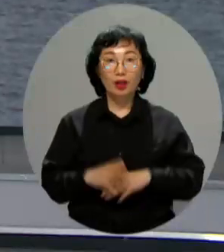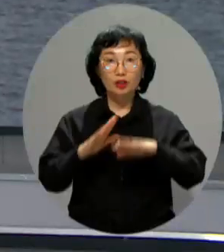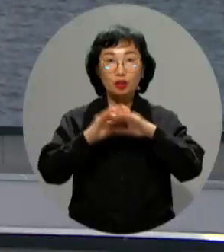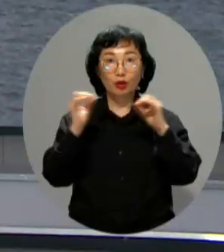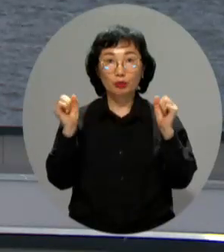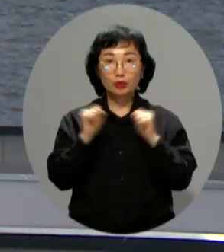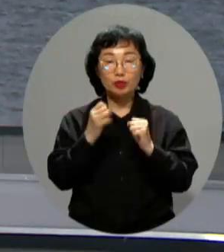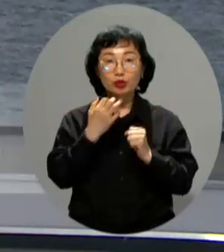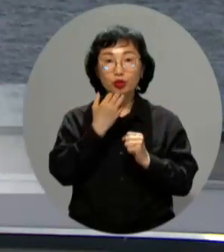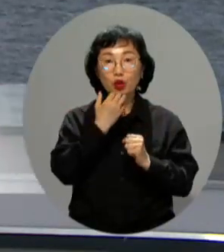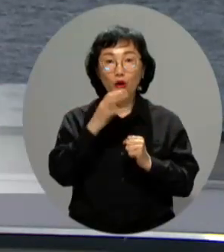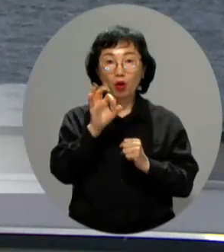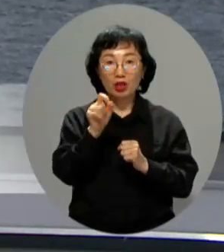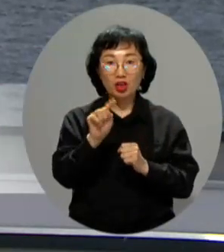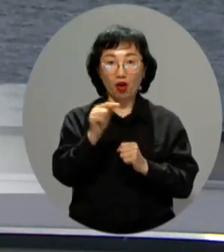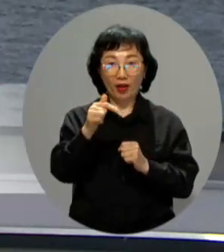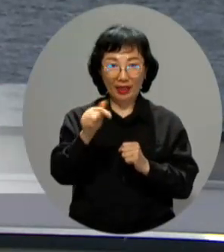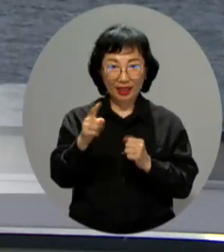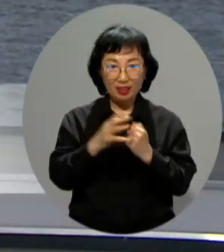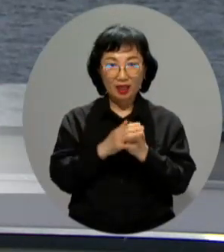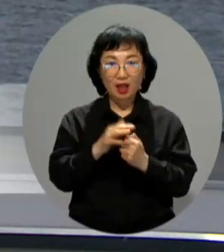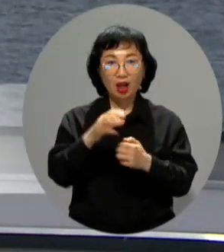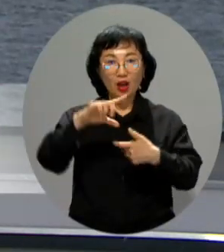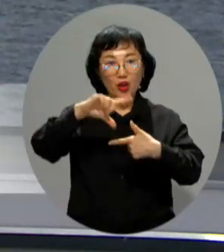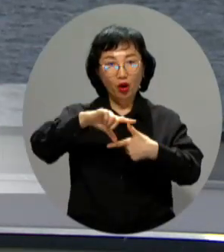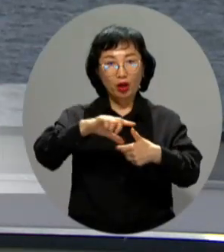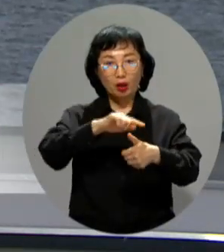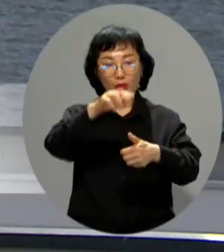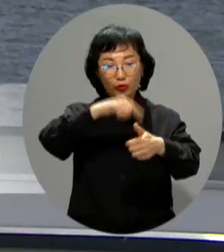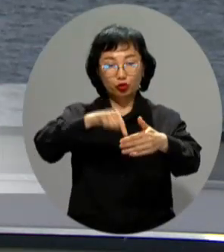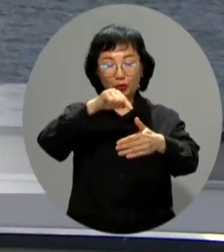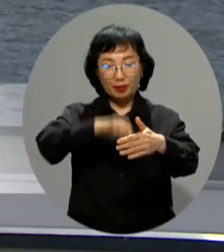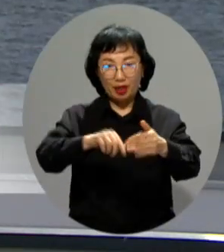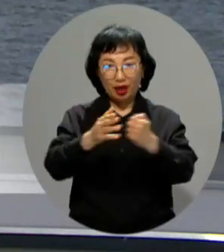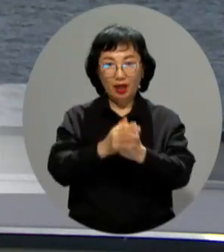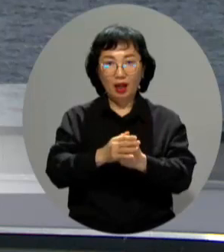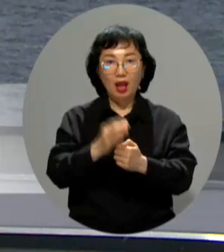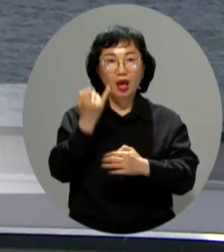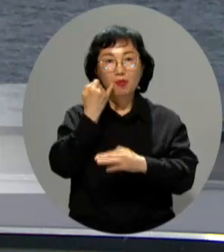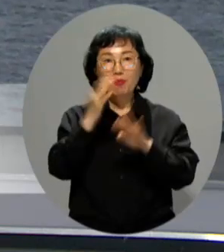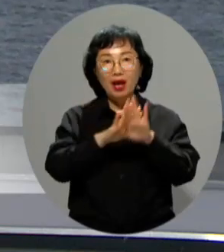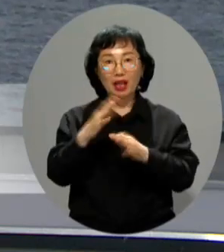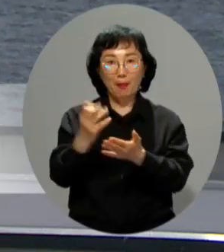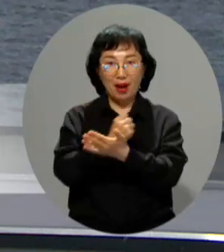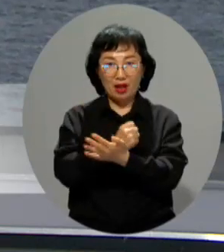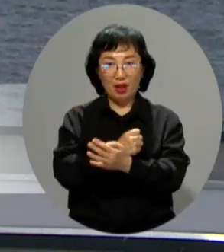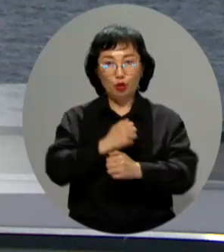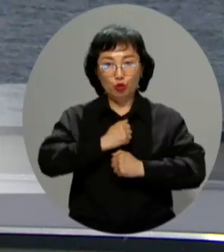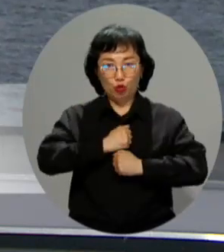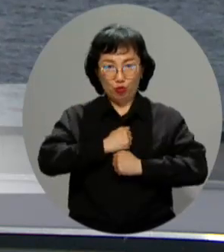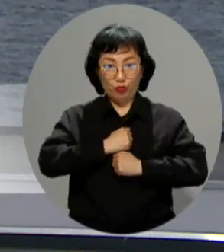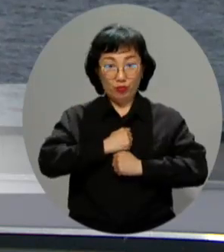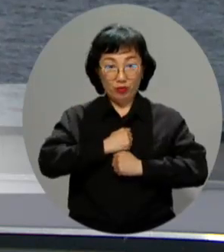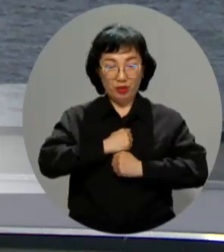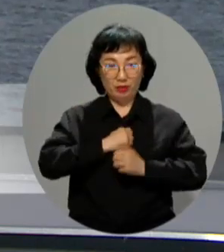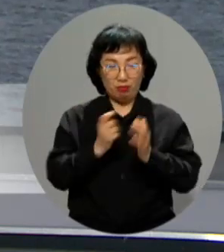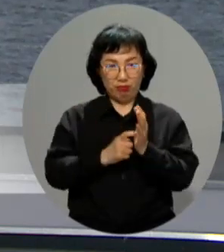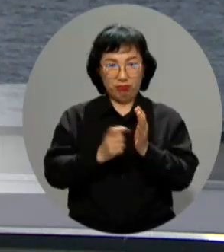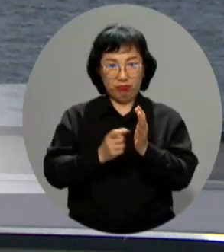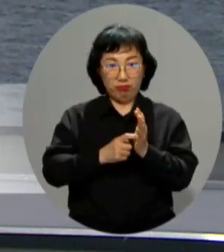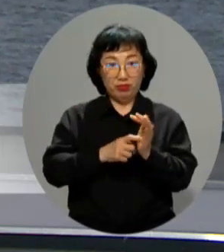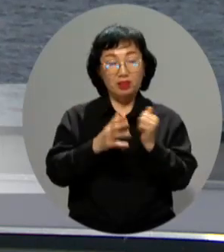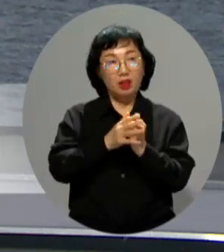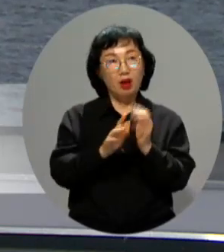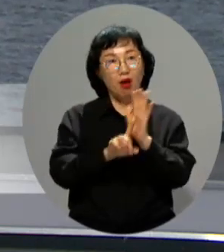전북 서해 연안과 경남 일대에 올 들어 처음으로 해파리주의보가 내려졌습니다. 작년에 비해 2주 정도 빨라진